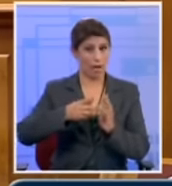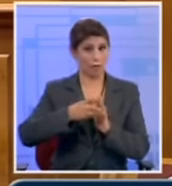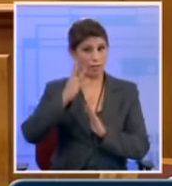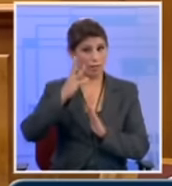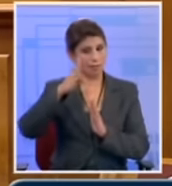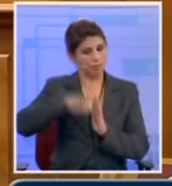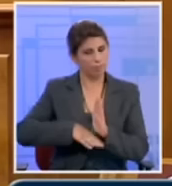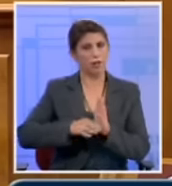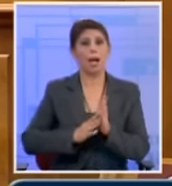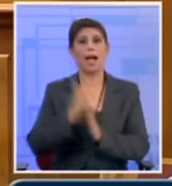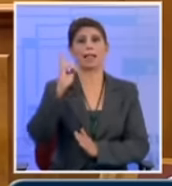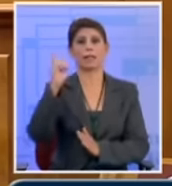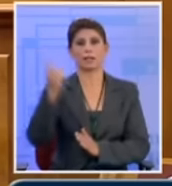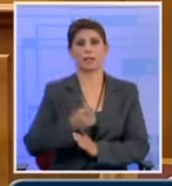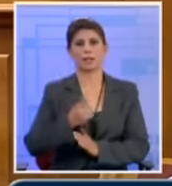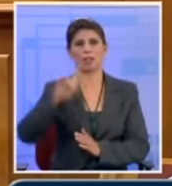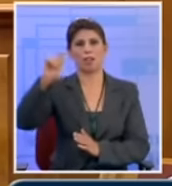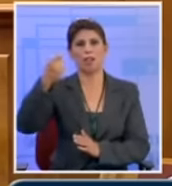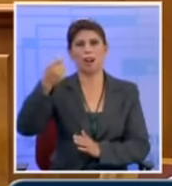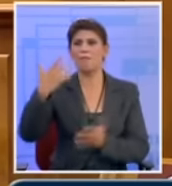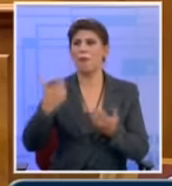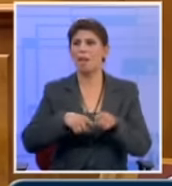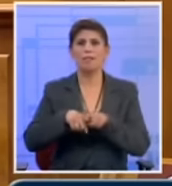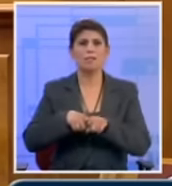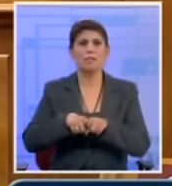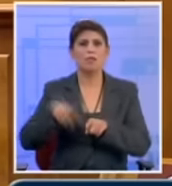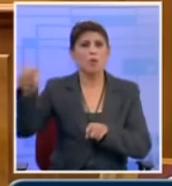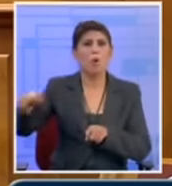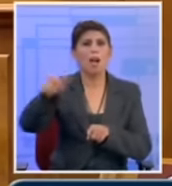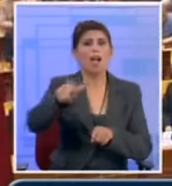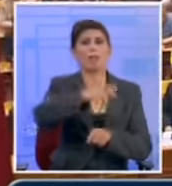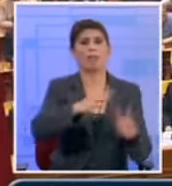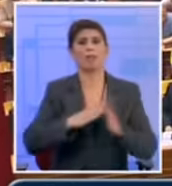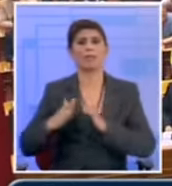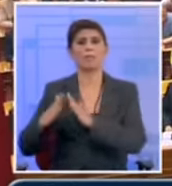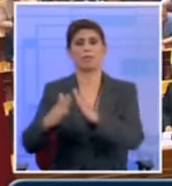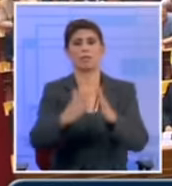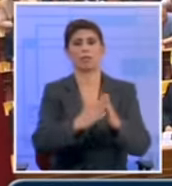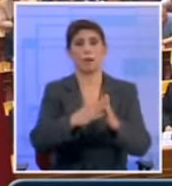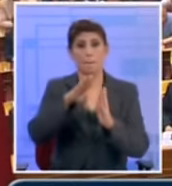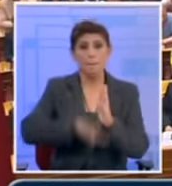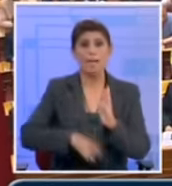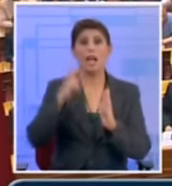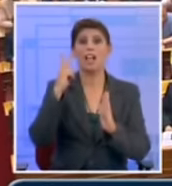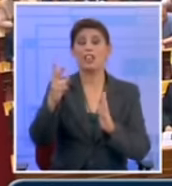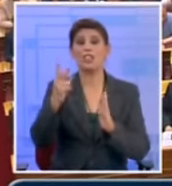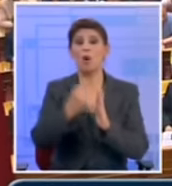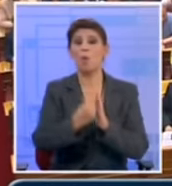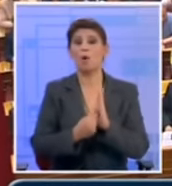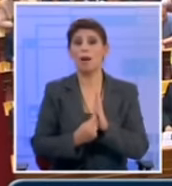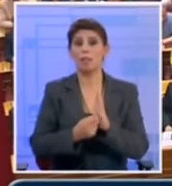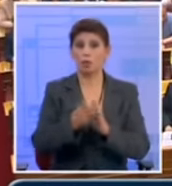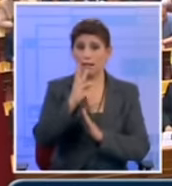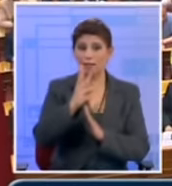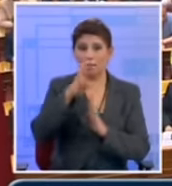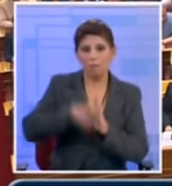11. Το ηλεκτρικό ρεύμα αφορά το κάθε νοικοκυριό. Μείωση 2 μονάδες στην εστίαση. Από το